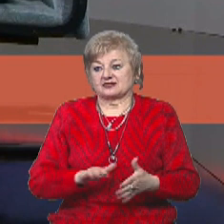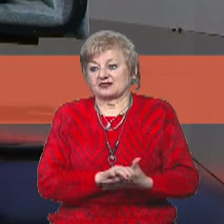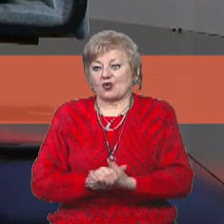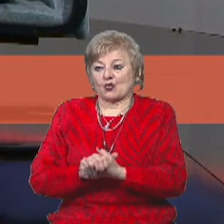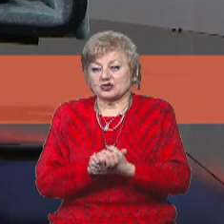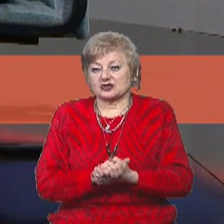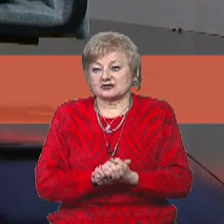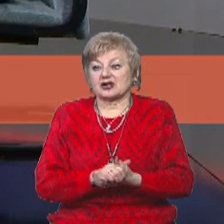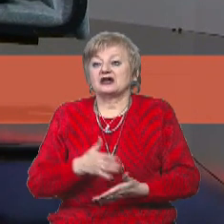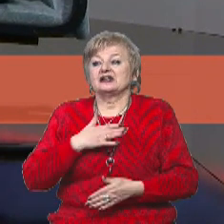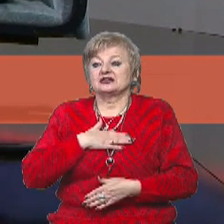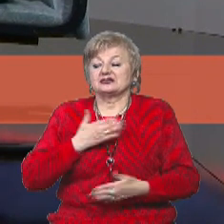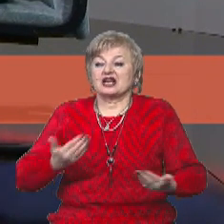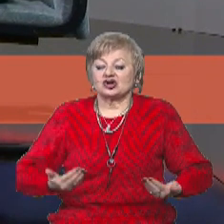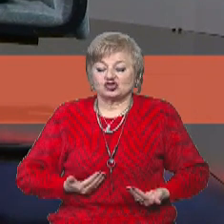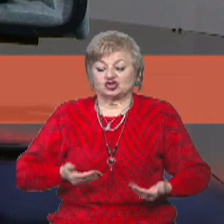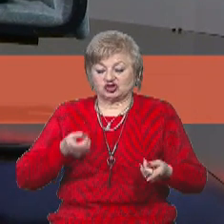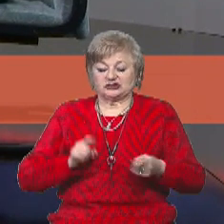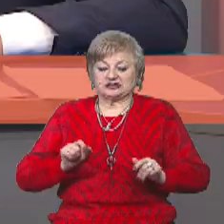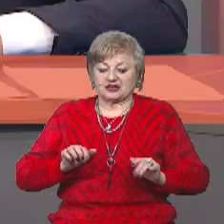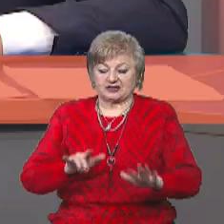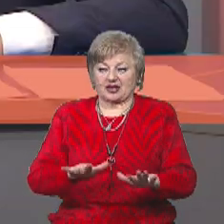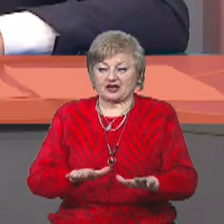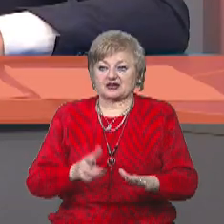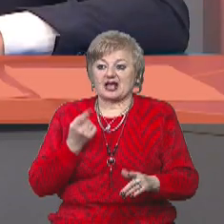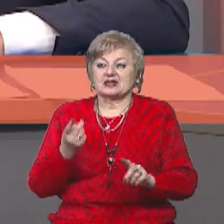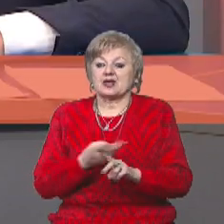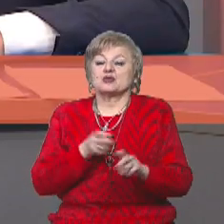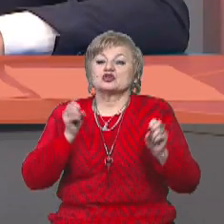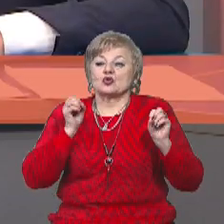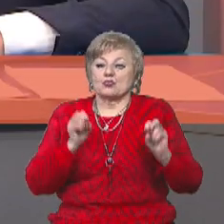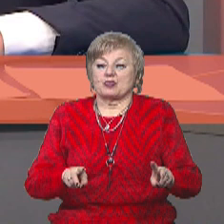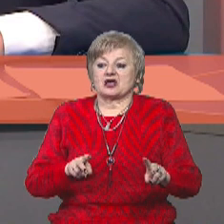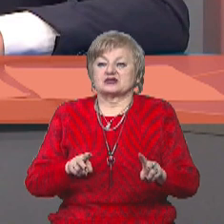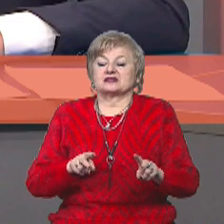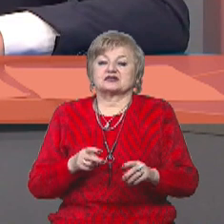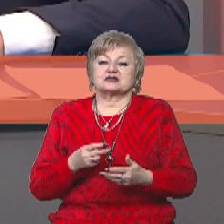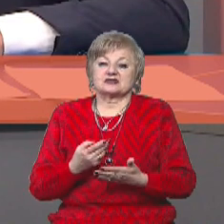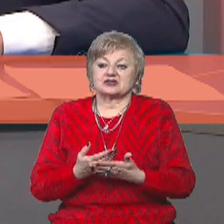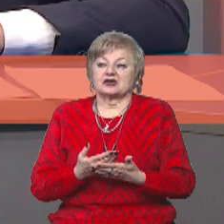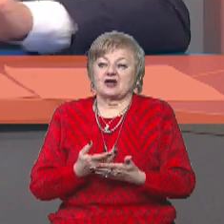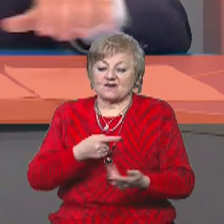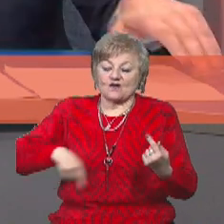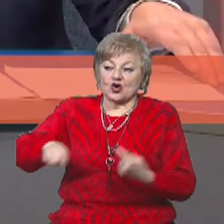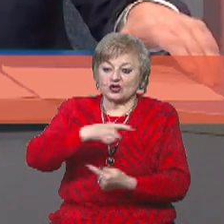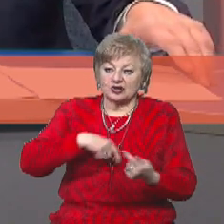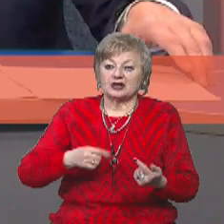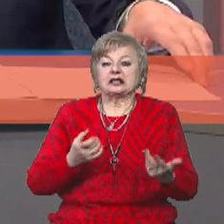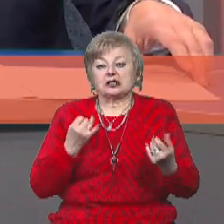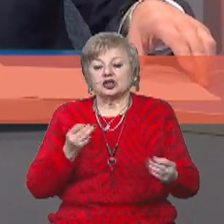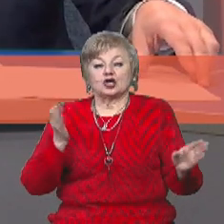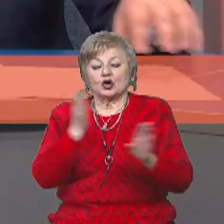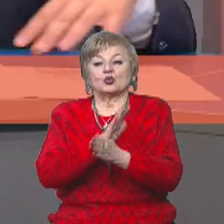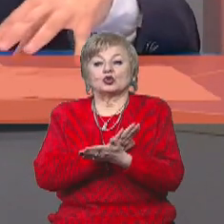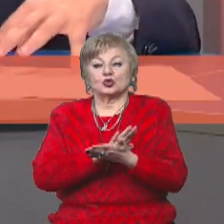суспільства. Це наше безпечне довкілля, це наша 50-та стаття Конституції України. І, до речі,